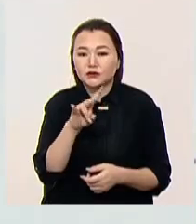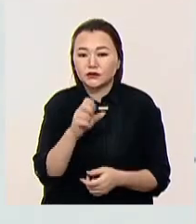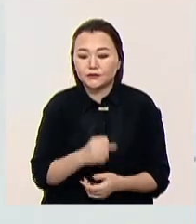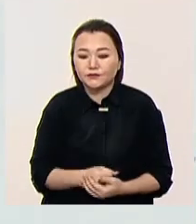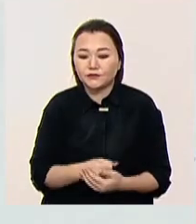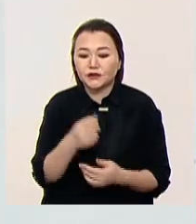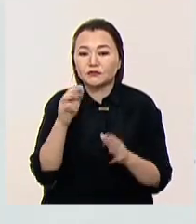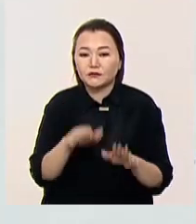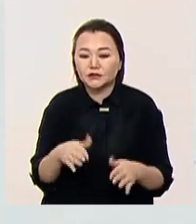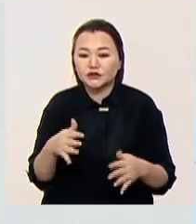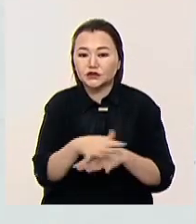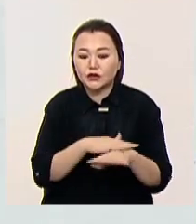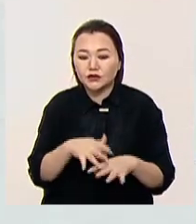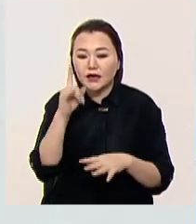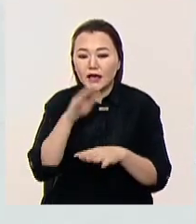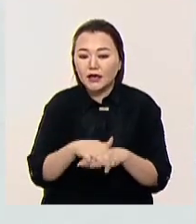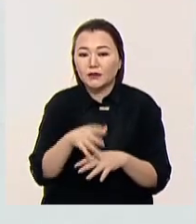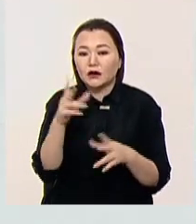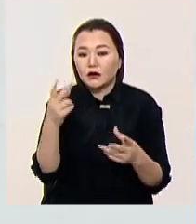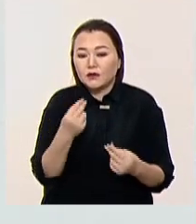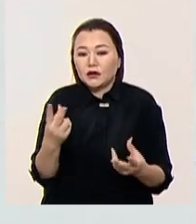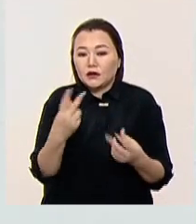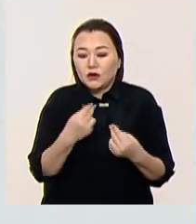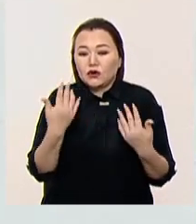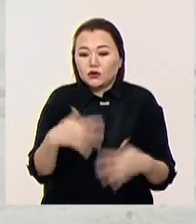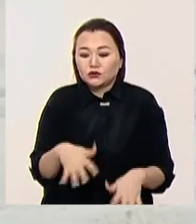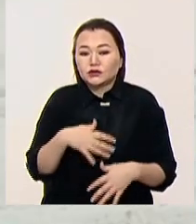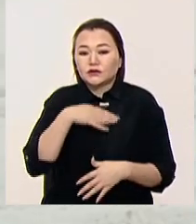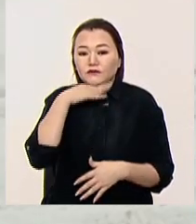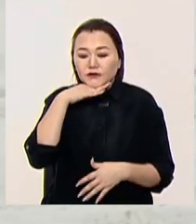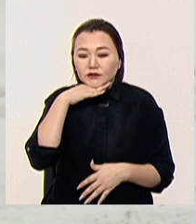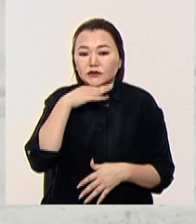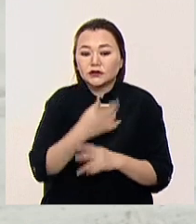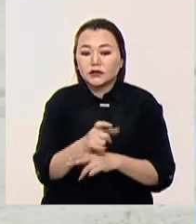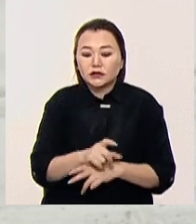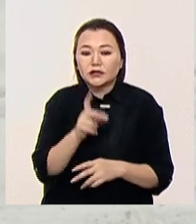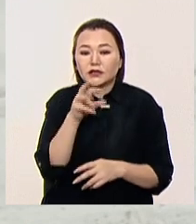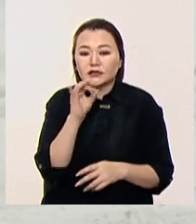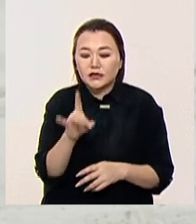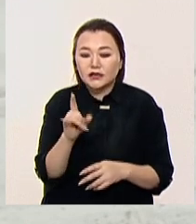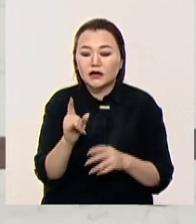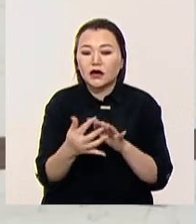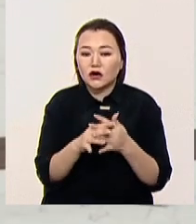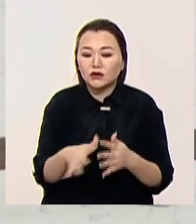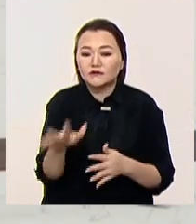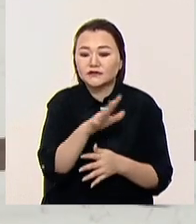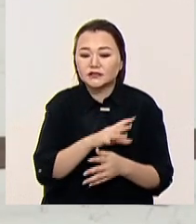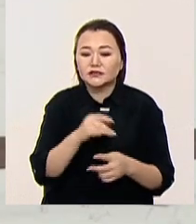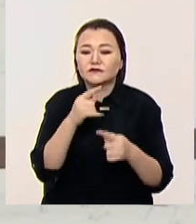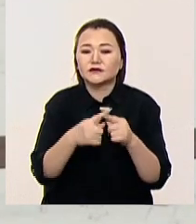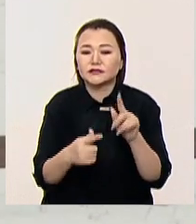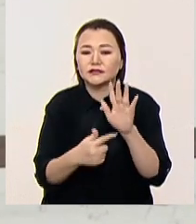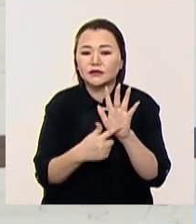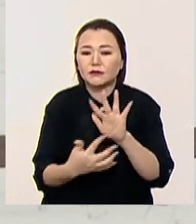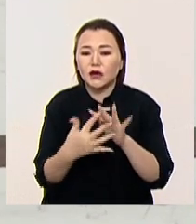алдық. Жергілікті жұрт әкімдіктегілердің бітпейтін уәдесіне әбден тойдық деп налып отыр. Кеңесарық пен Қасқасу ауылдық округтерін қосқанда 7